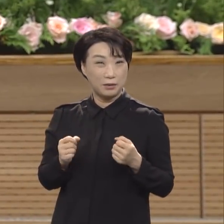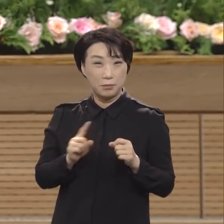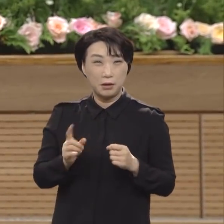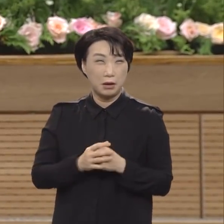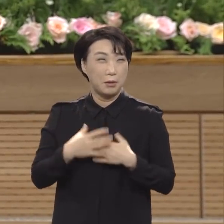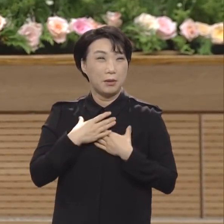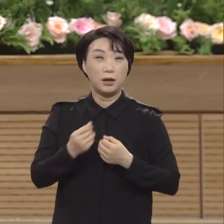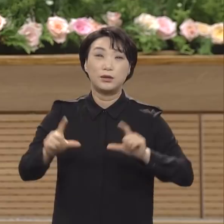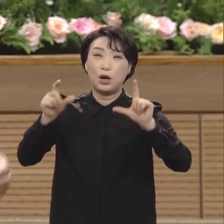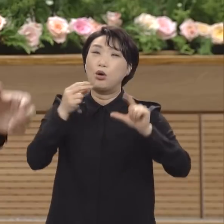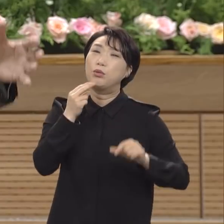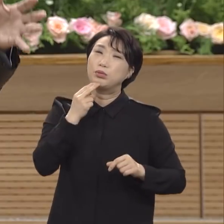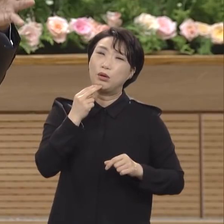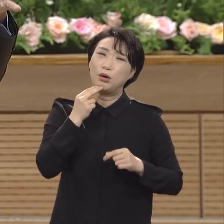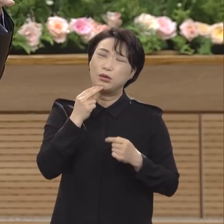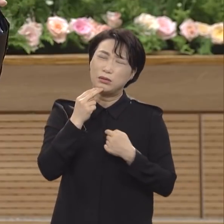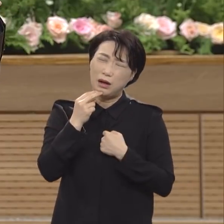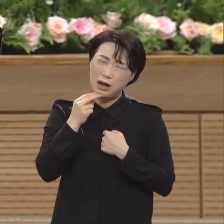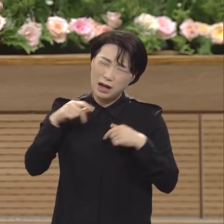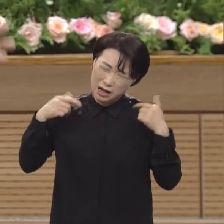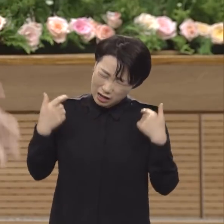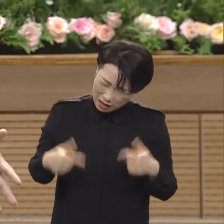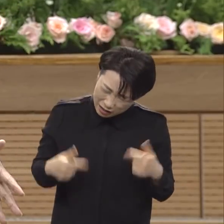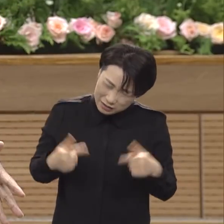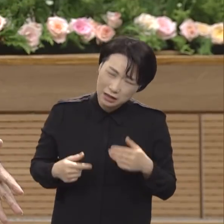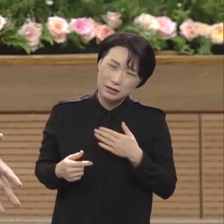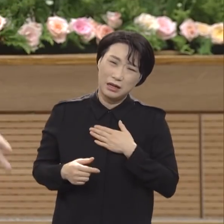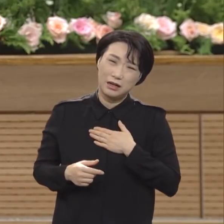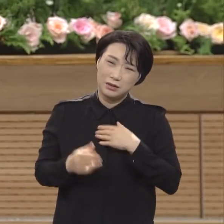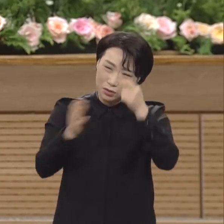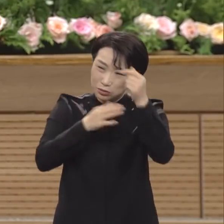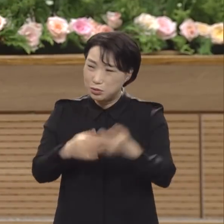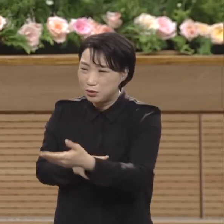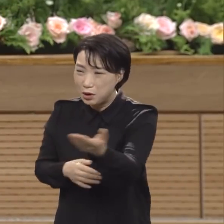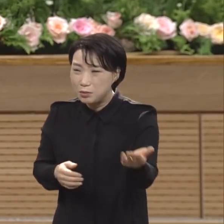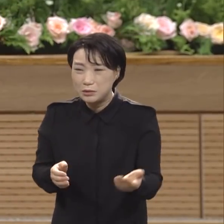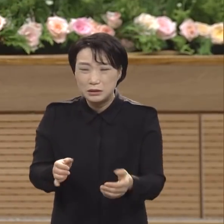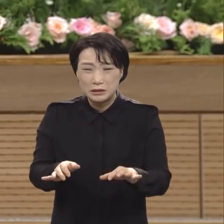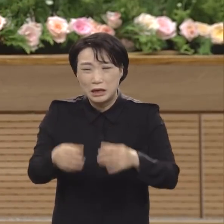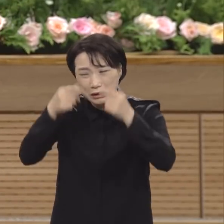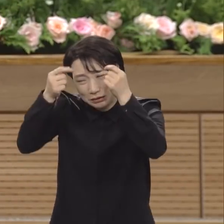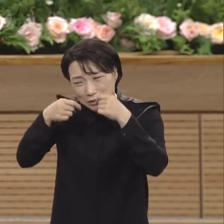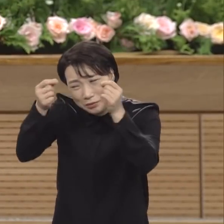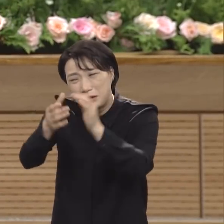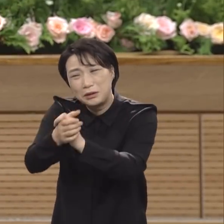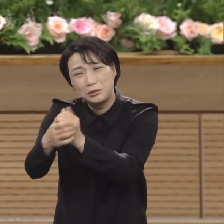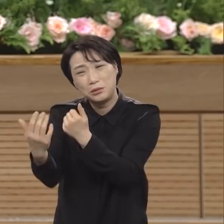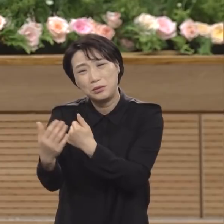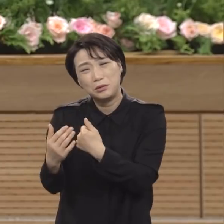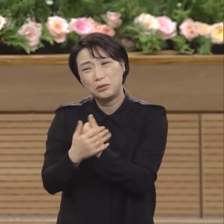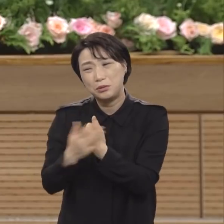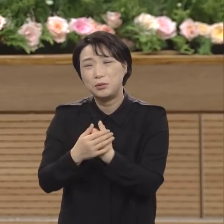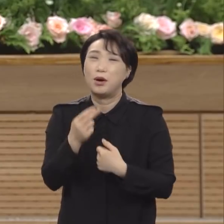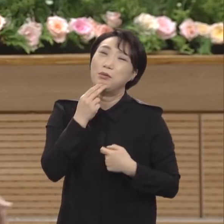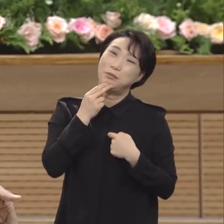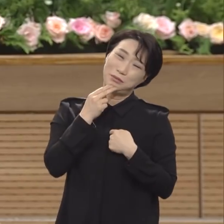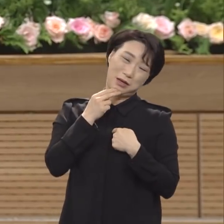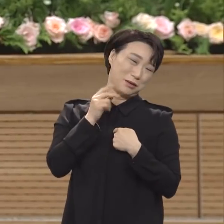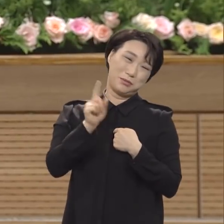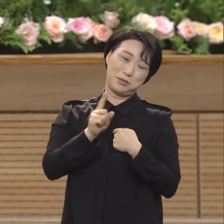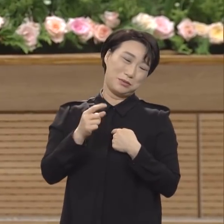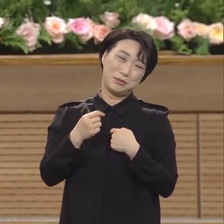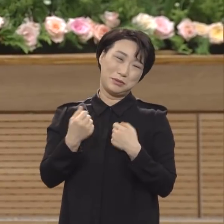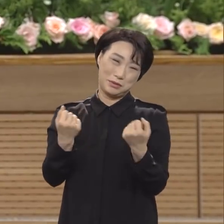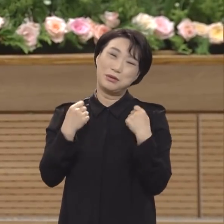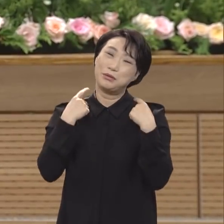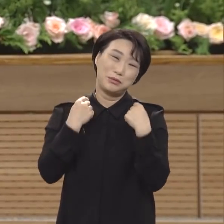편한 날이 없을 만큼 항상 성도들이 눈물로 콧물로 기도해 주지 않으면 유지가 안